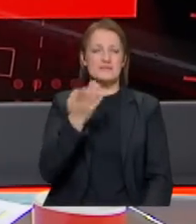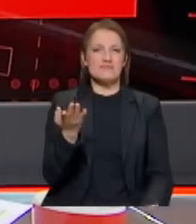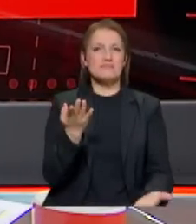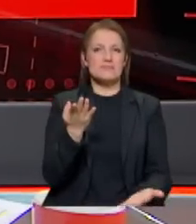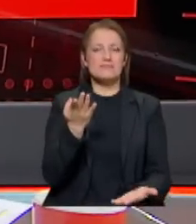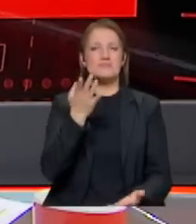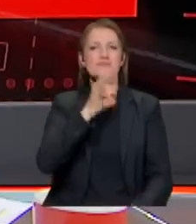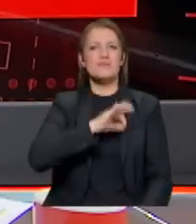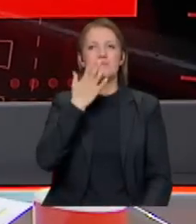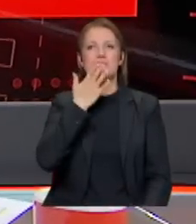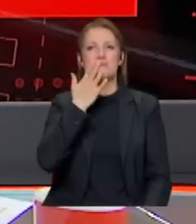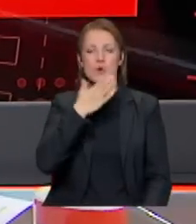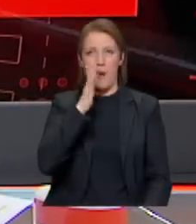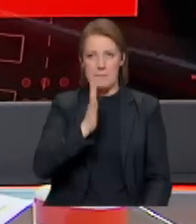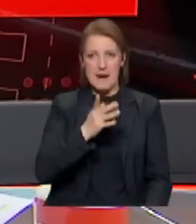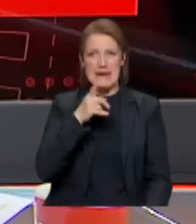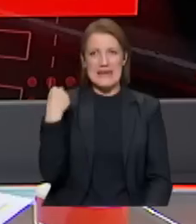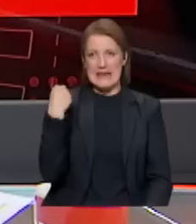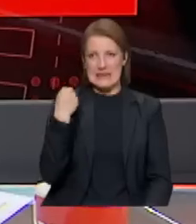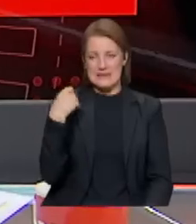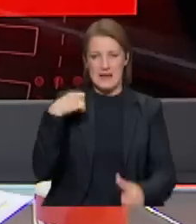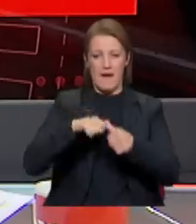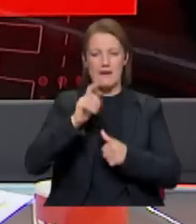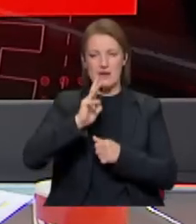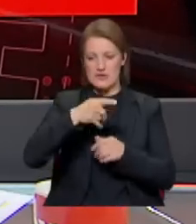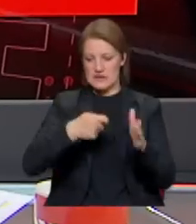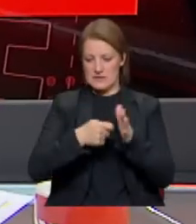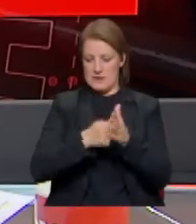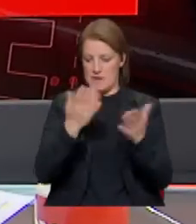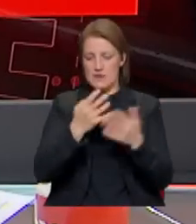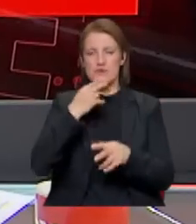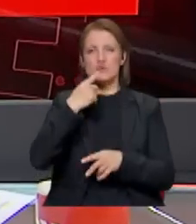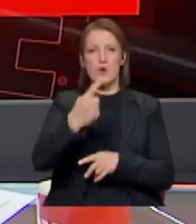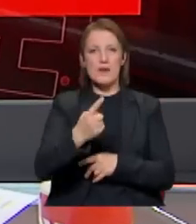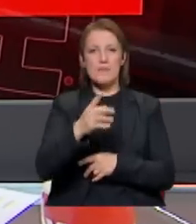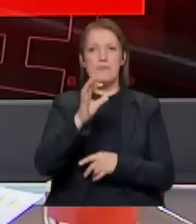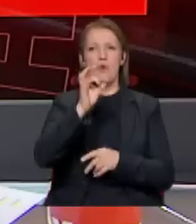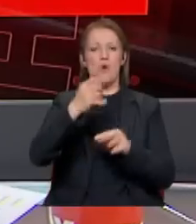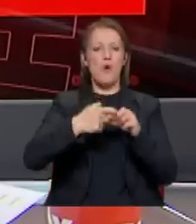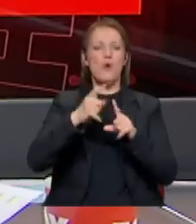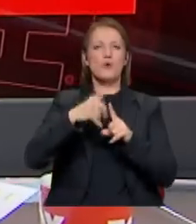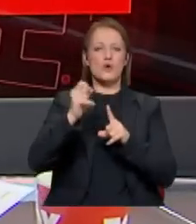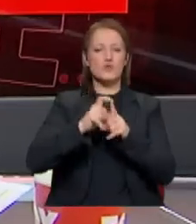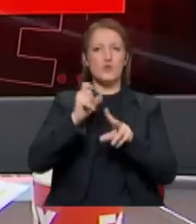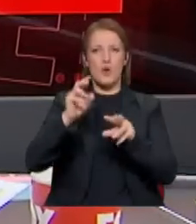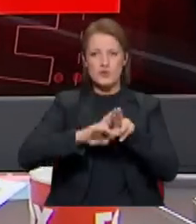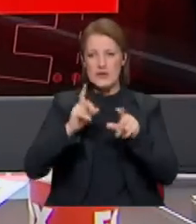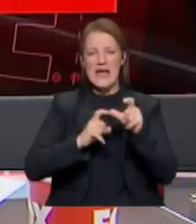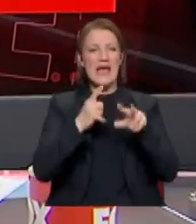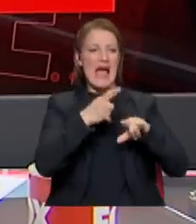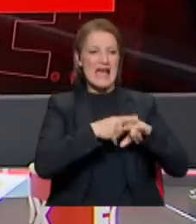yok ama yine de geçen isimler Yani nasıl söyleyeyim ortodoksla isimler